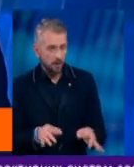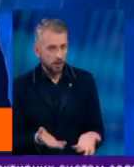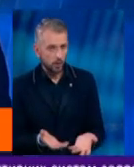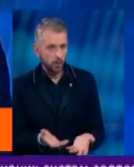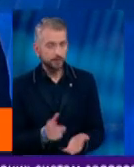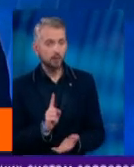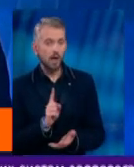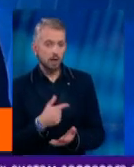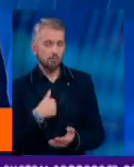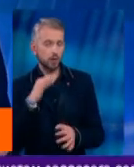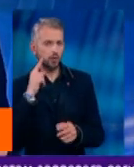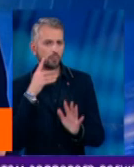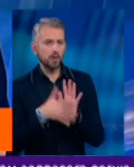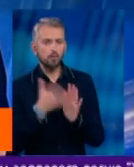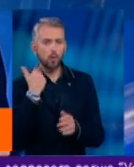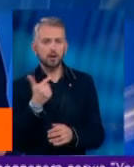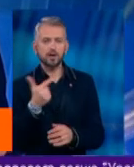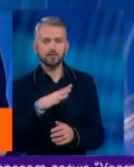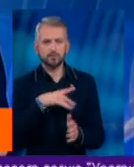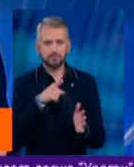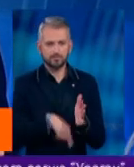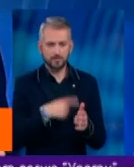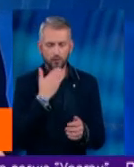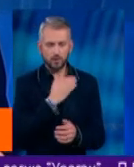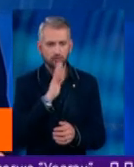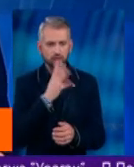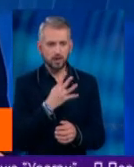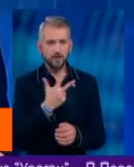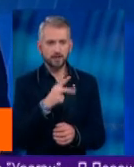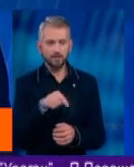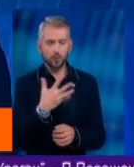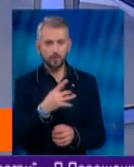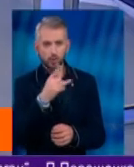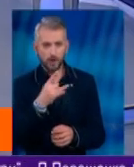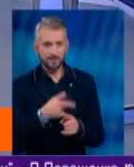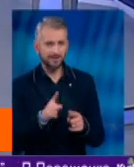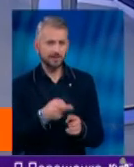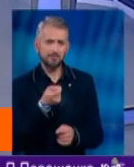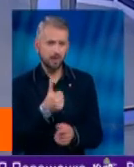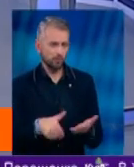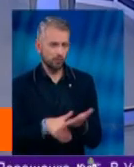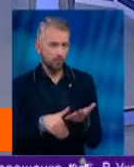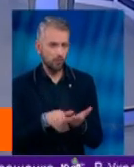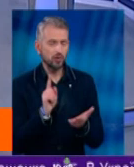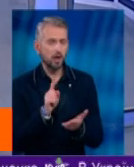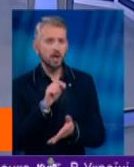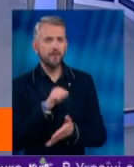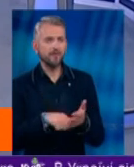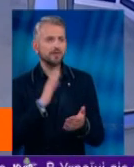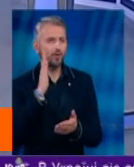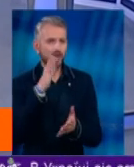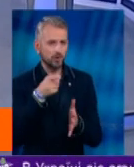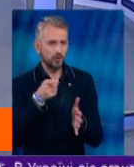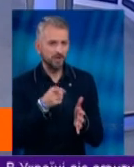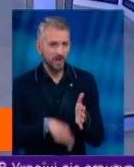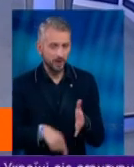ми, звичайно, розуміємо, що коли гривня девальвувала за останні 4 роки 3,5 рази, це мало чим допоможе, але принаймні від подальшої